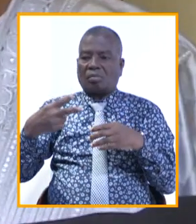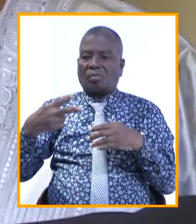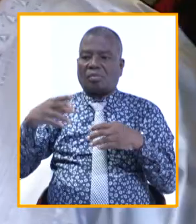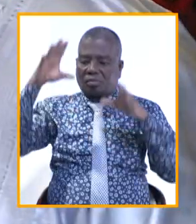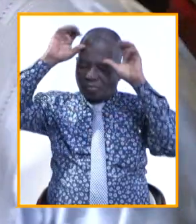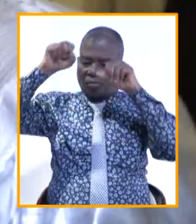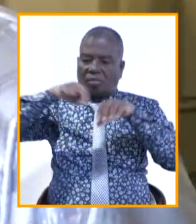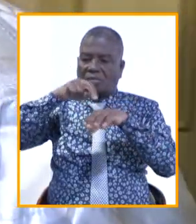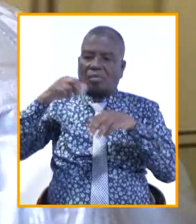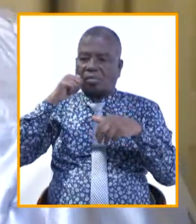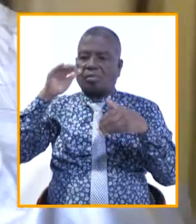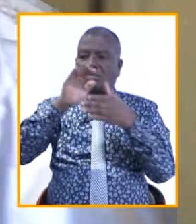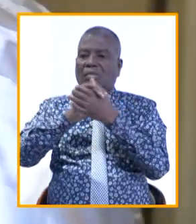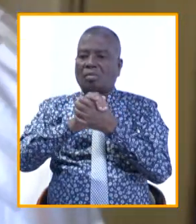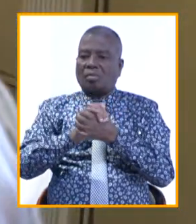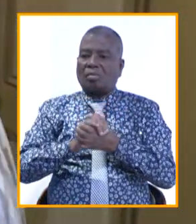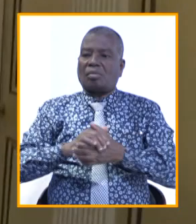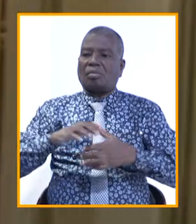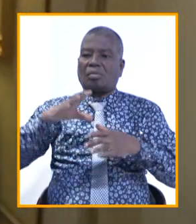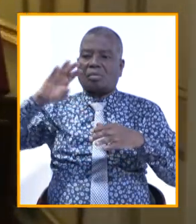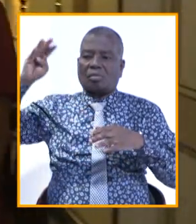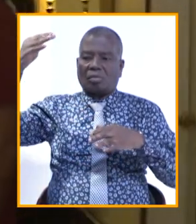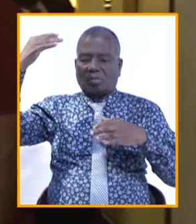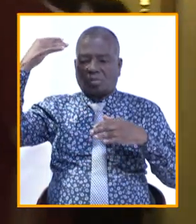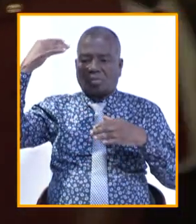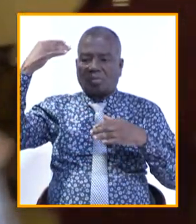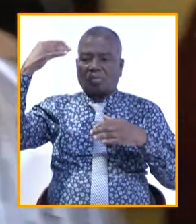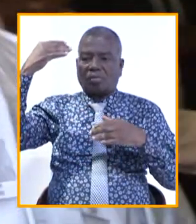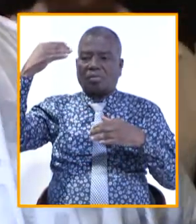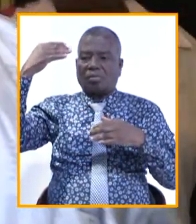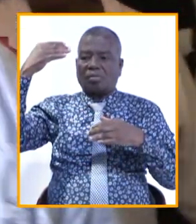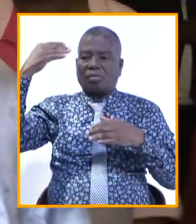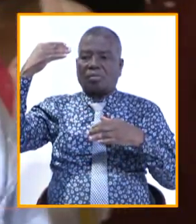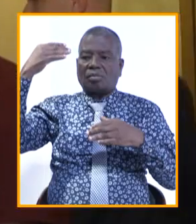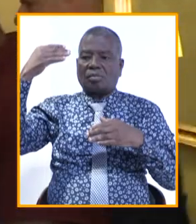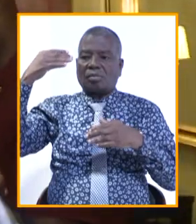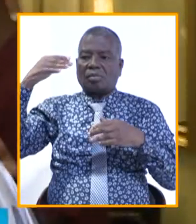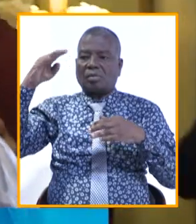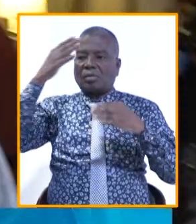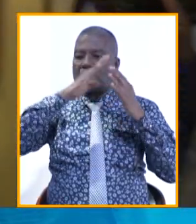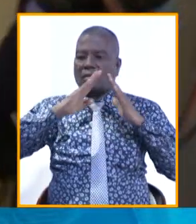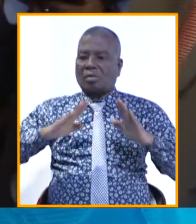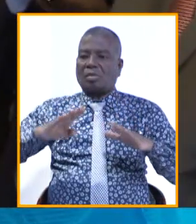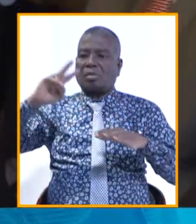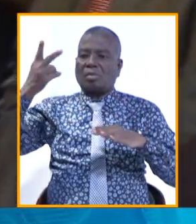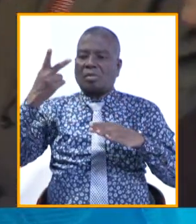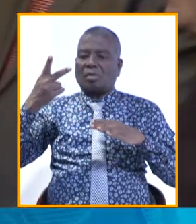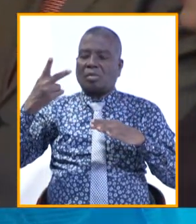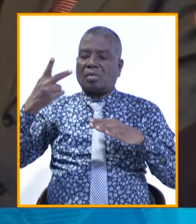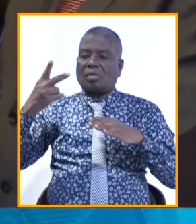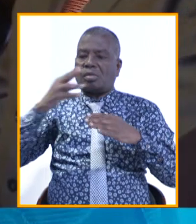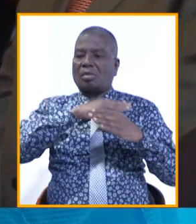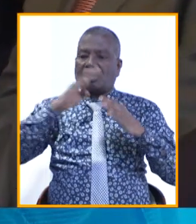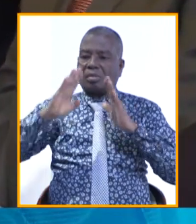épouse. Officiellement investi le 1er janvier 2022, Eric Adams est le deuxième maire